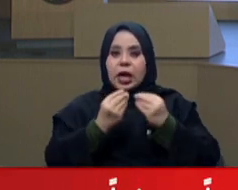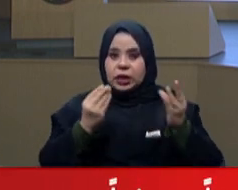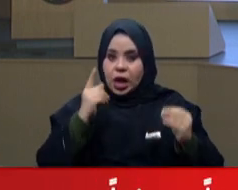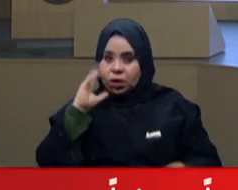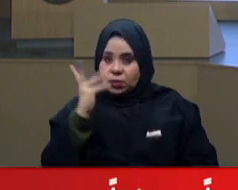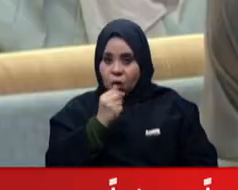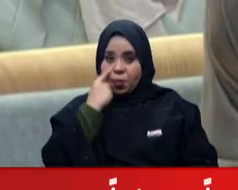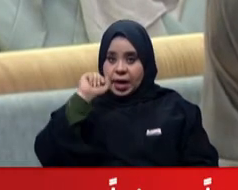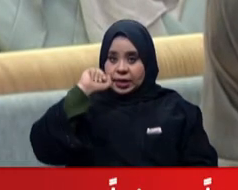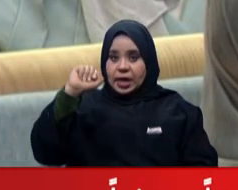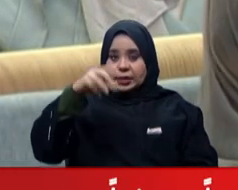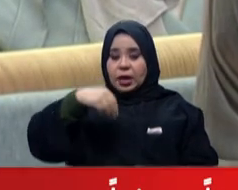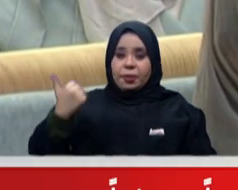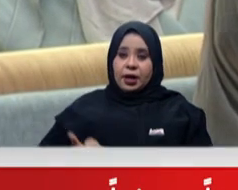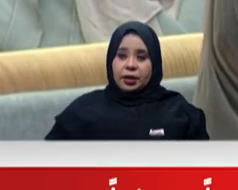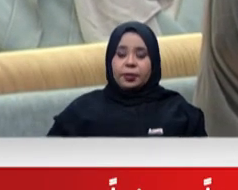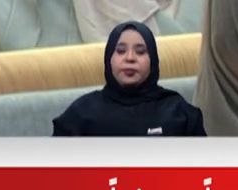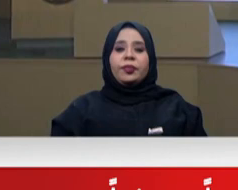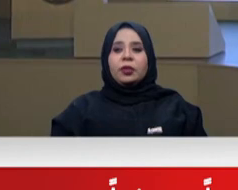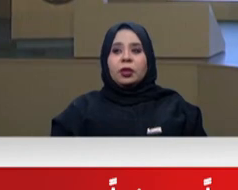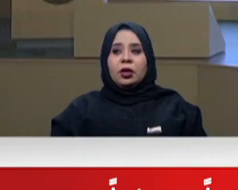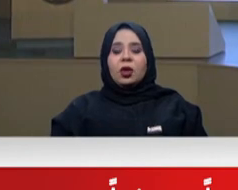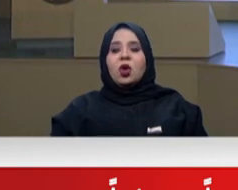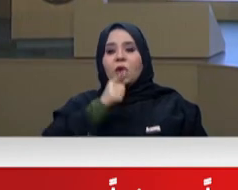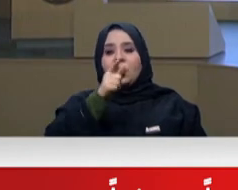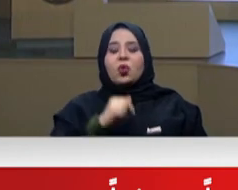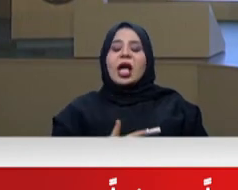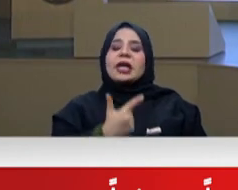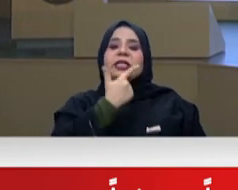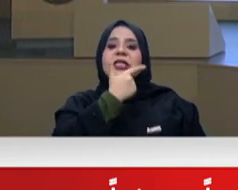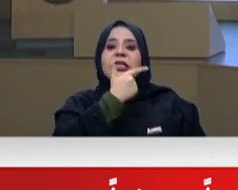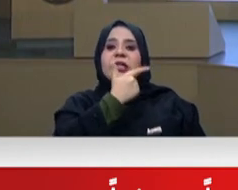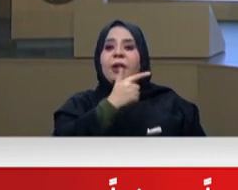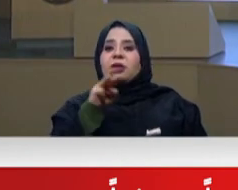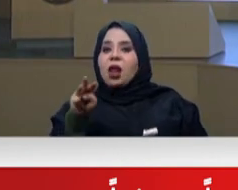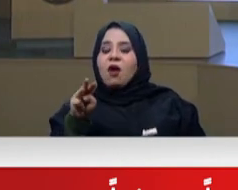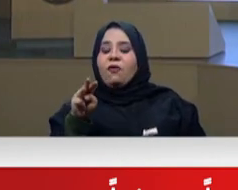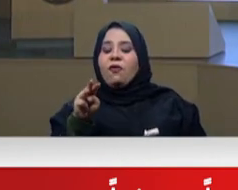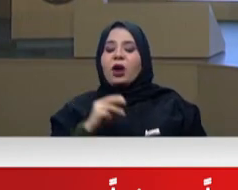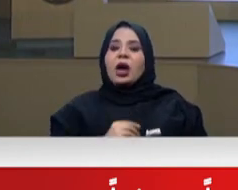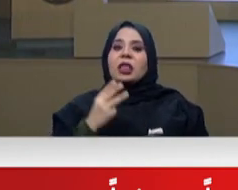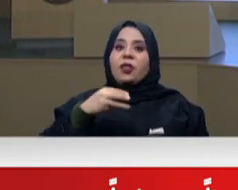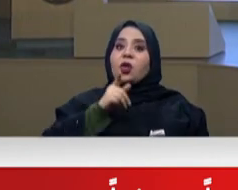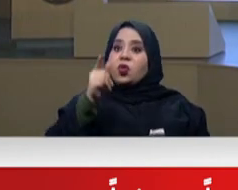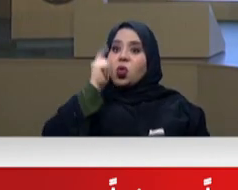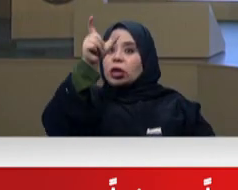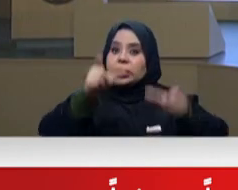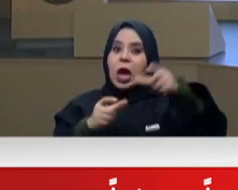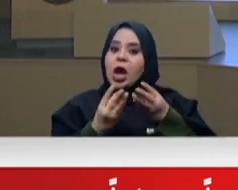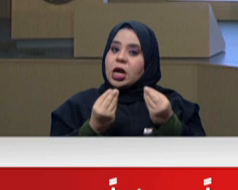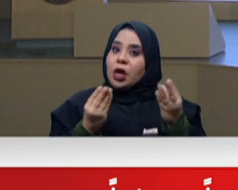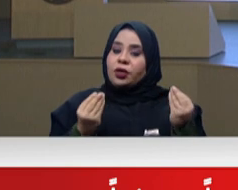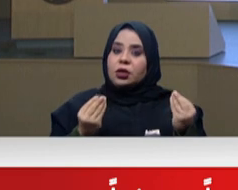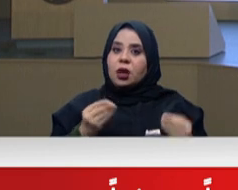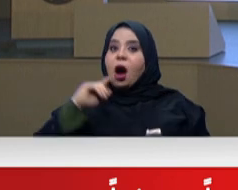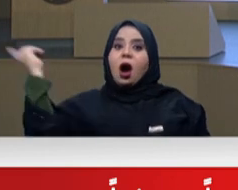فيه شخصيا، يفوق 7131 فحص. ترى يا جماعة هذه الكمية لو نقارنها على